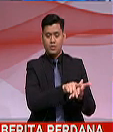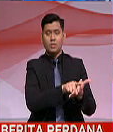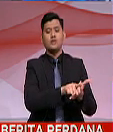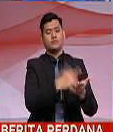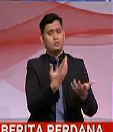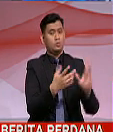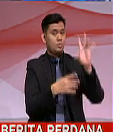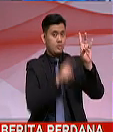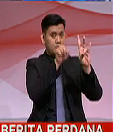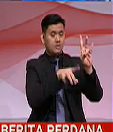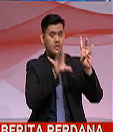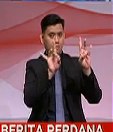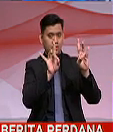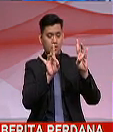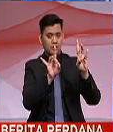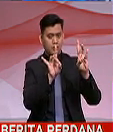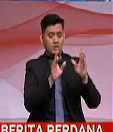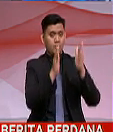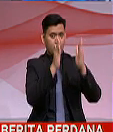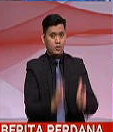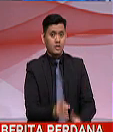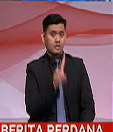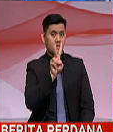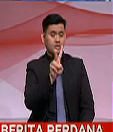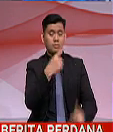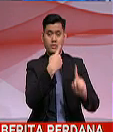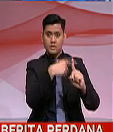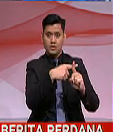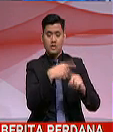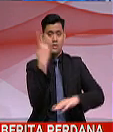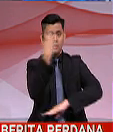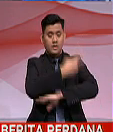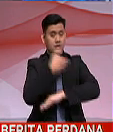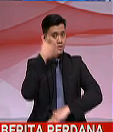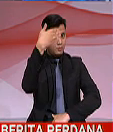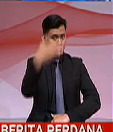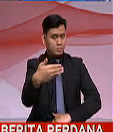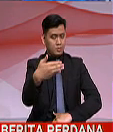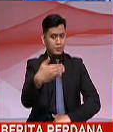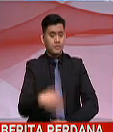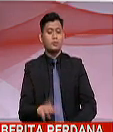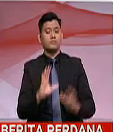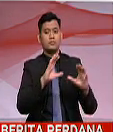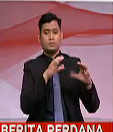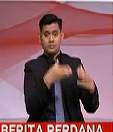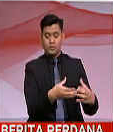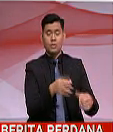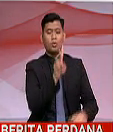7 Ogos lalu, manakala kes kedua disahkan positif dua hari kemudian. Kes kedua iaitu